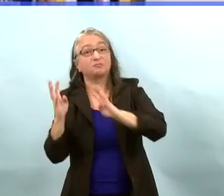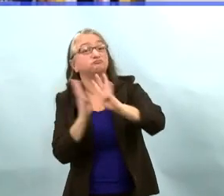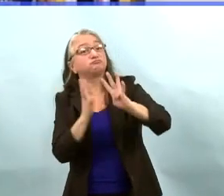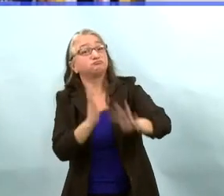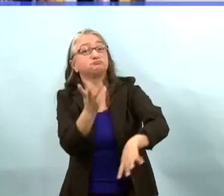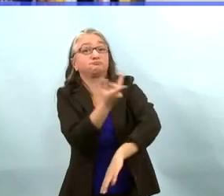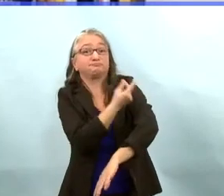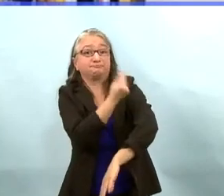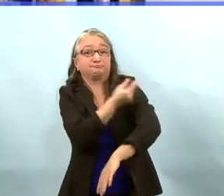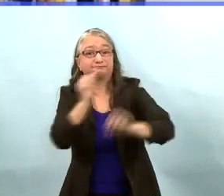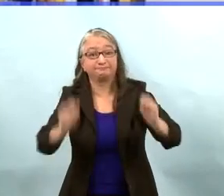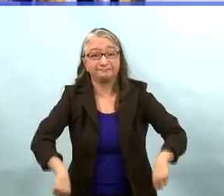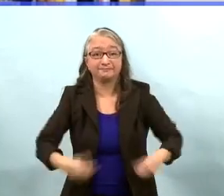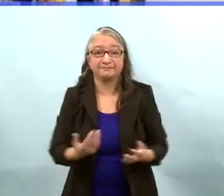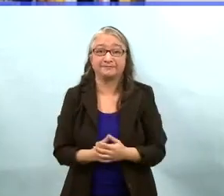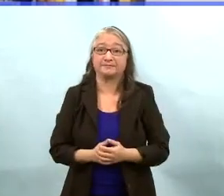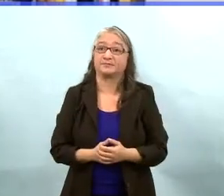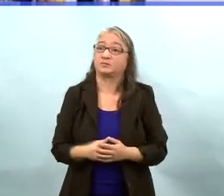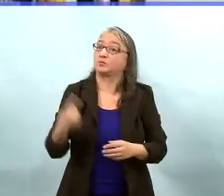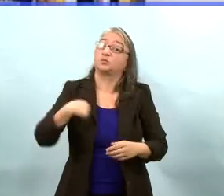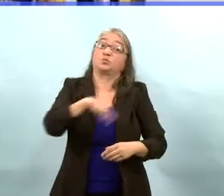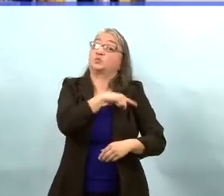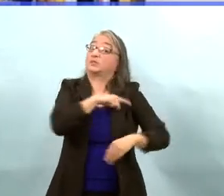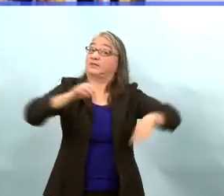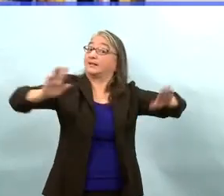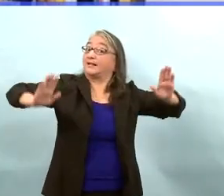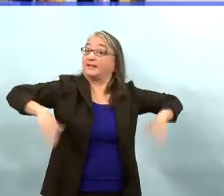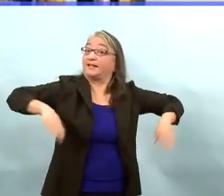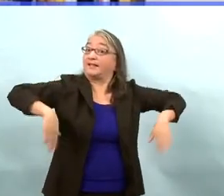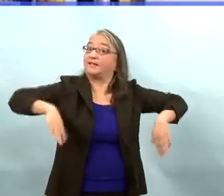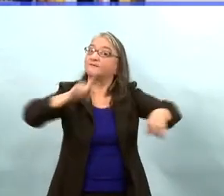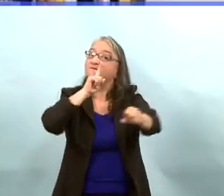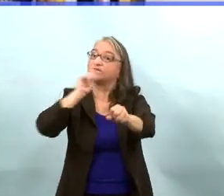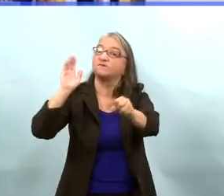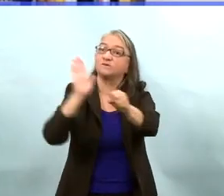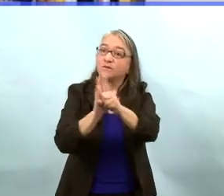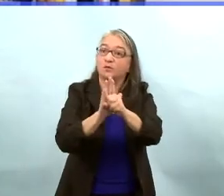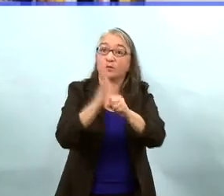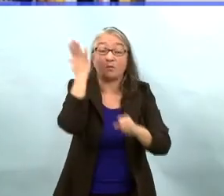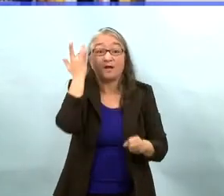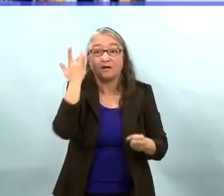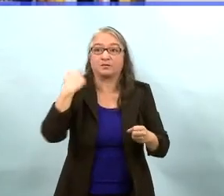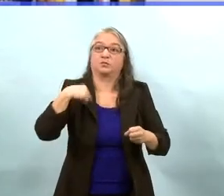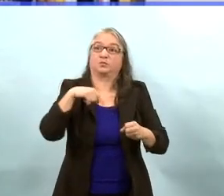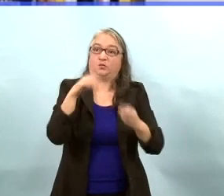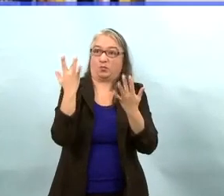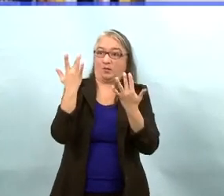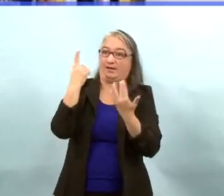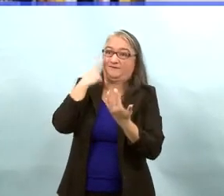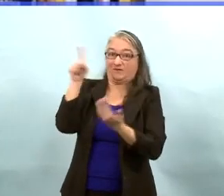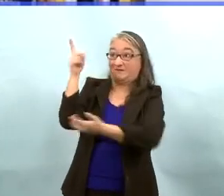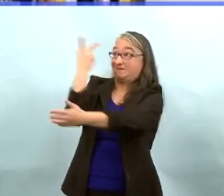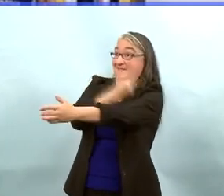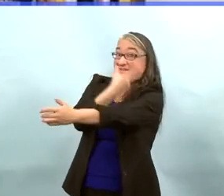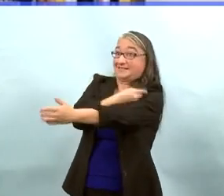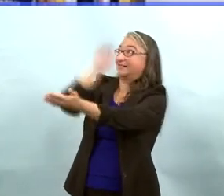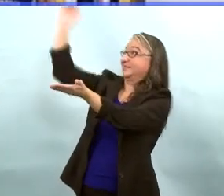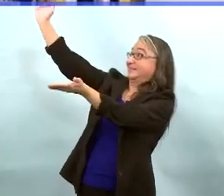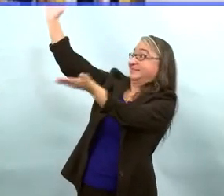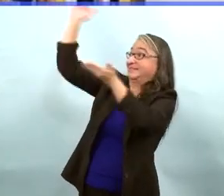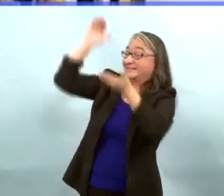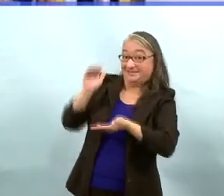faut vraiment, il fallait qu'on attende de voir quand c'est que le vaccin allait arriver au Manitoba. Et on vient juste d'avoir la confirmation de